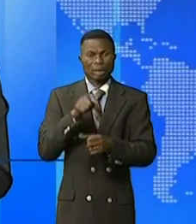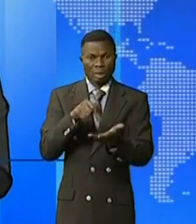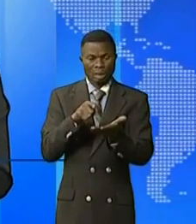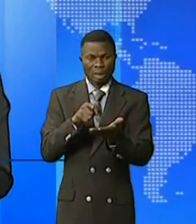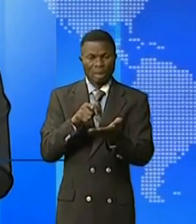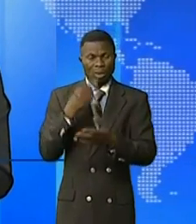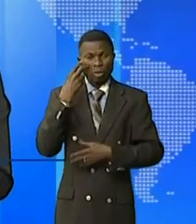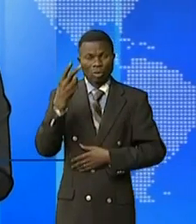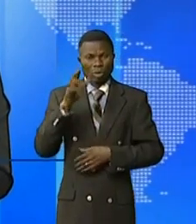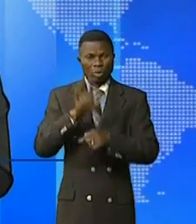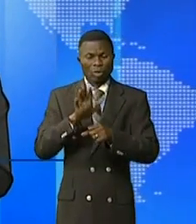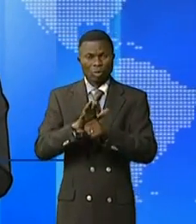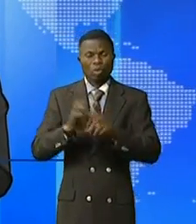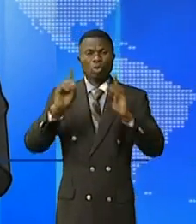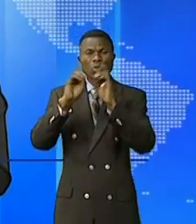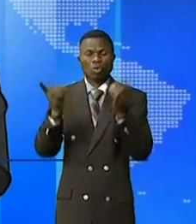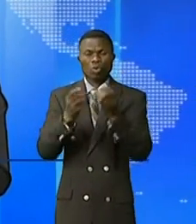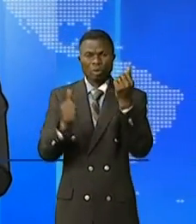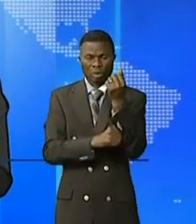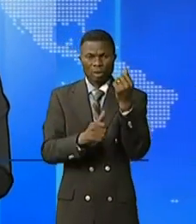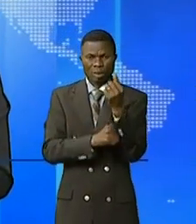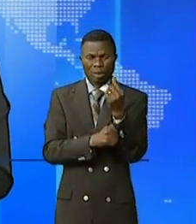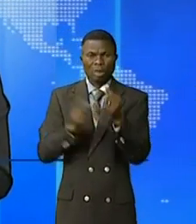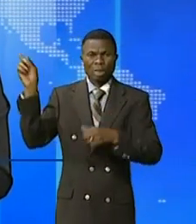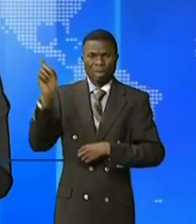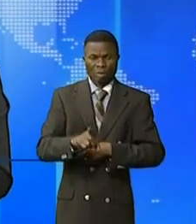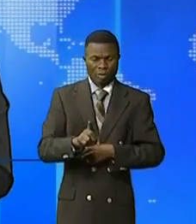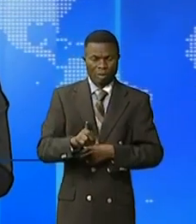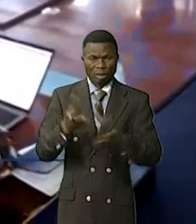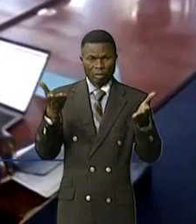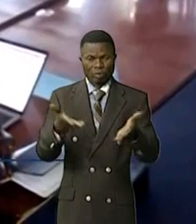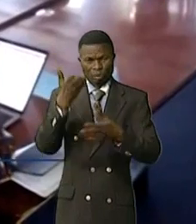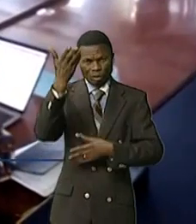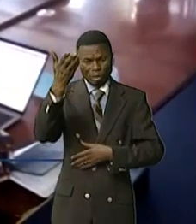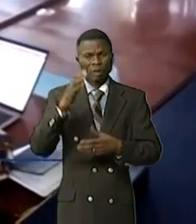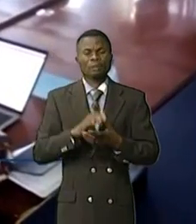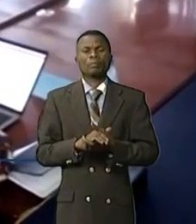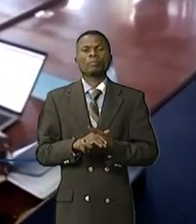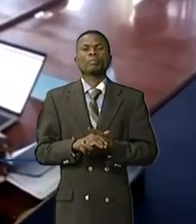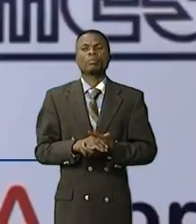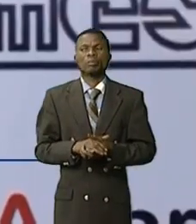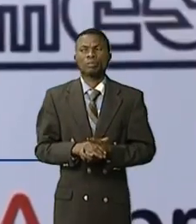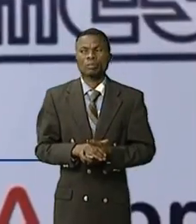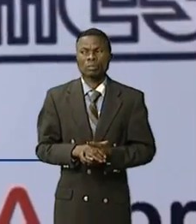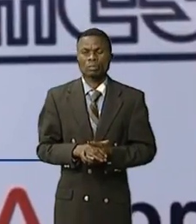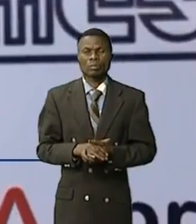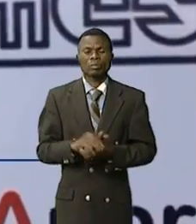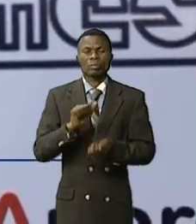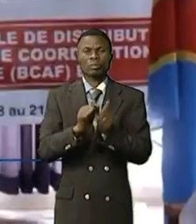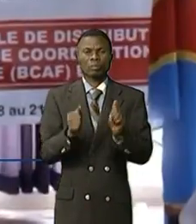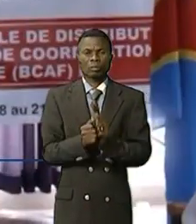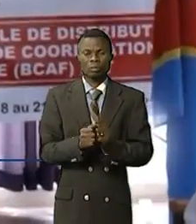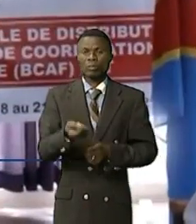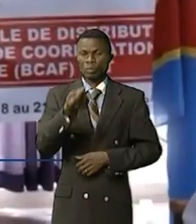part différentes délégations des différentes provinces. Rodi Panda. L'association régionale d'approvisionnement en médicaments essentiels, la